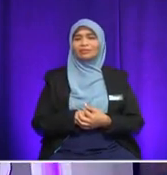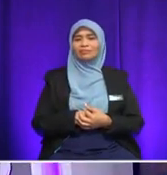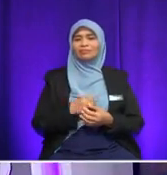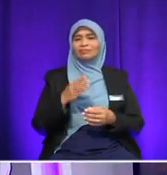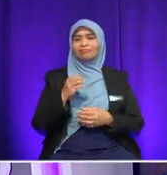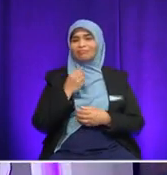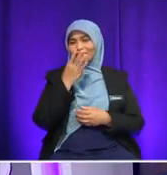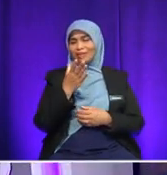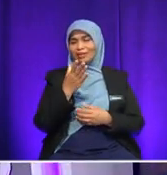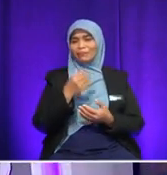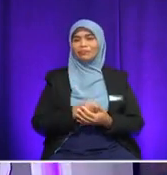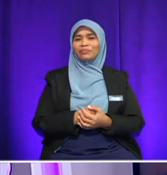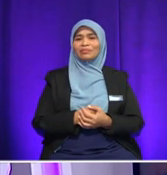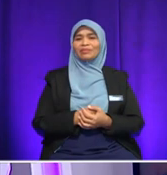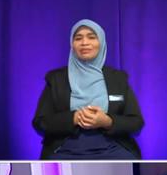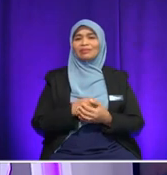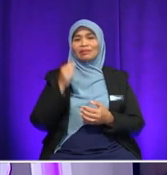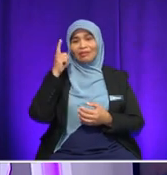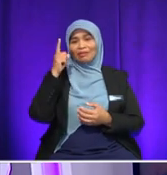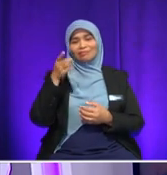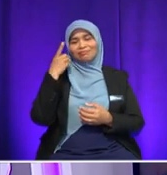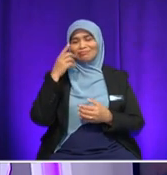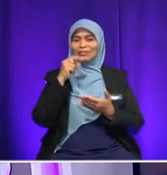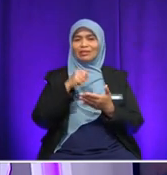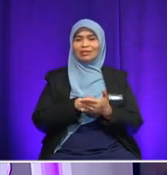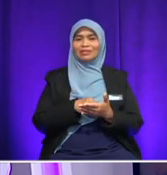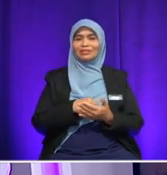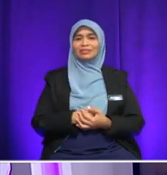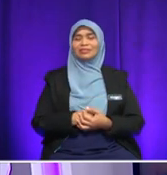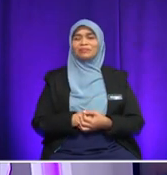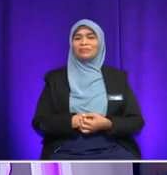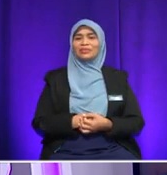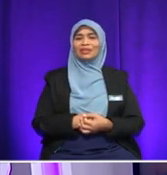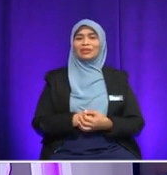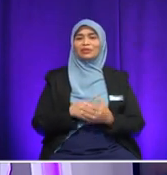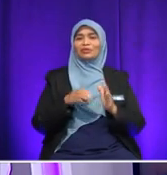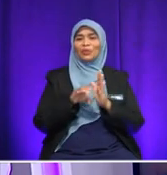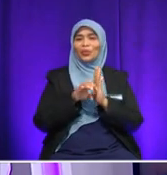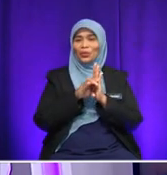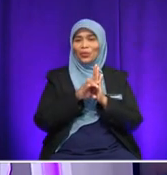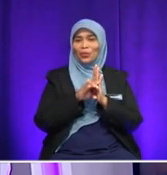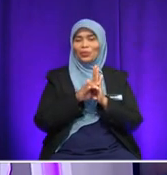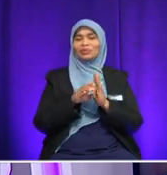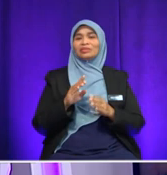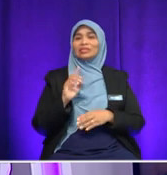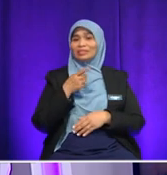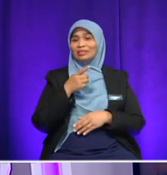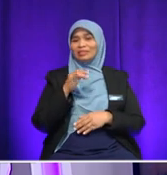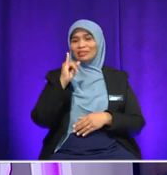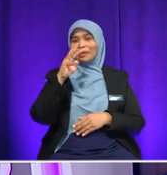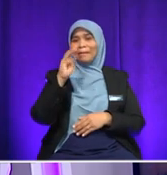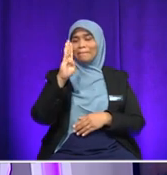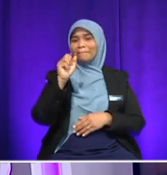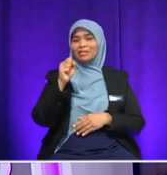pengawas cikgu saya. Wah, bagus cikgu. Tu tengah-tengah flashback tu, tengah imbas kembali tu. Iya, cikgu. Tapi kan cikgu sebut